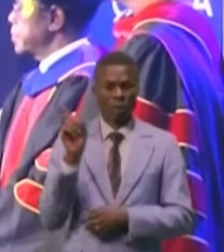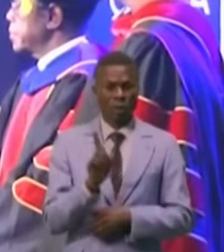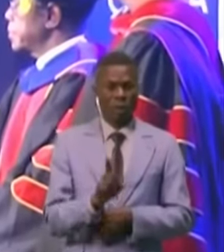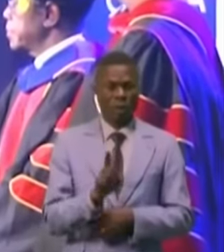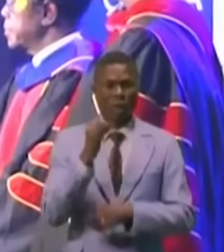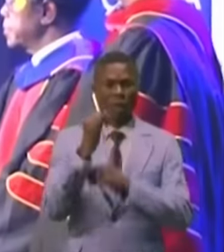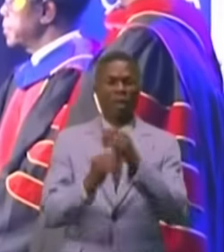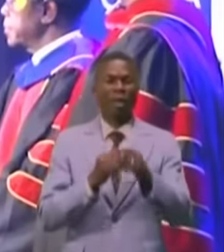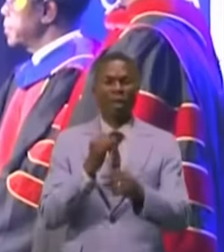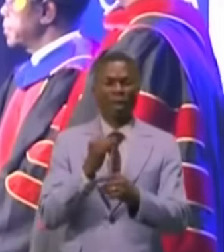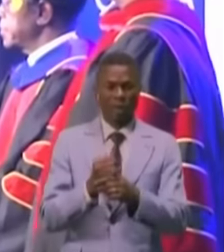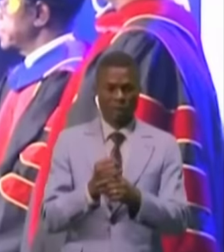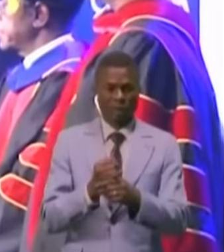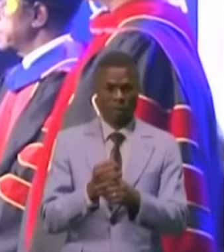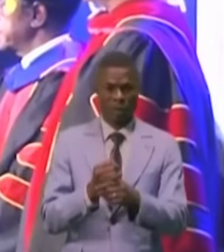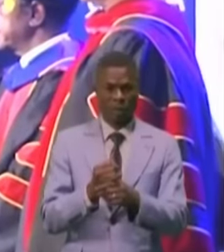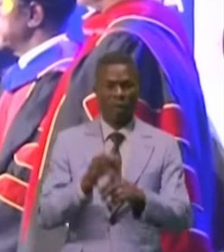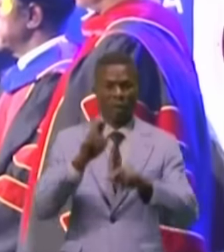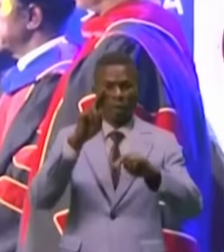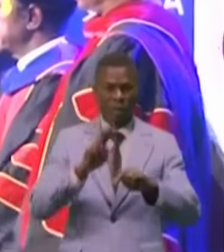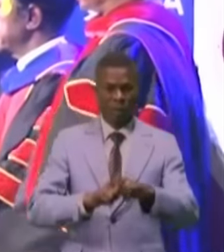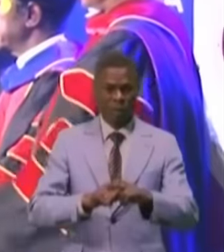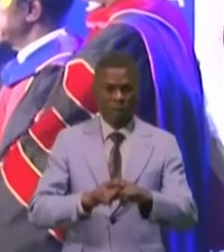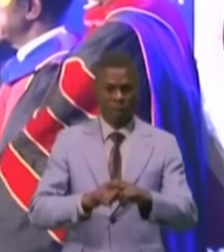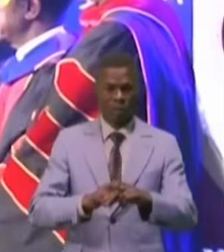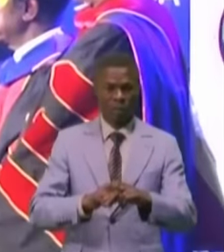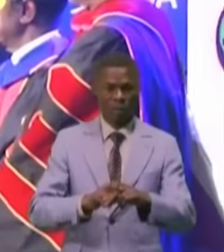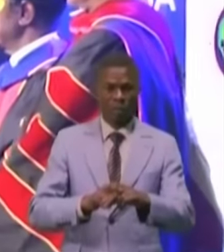international résident à Norbert,